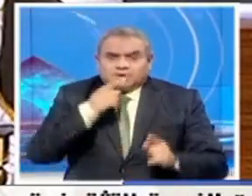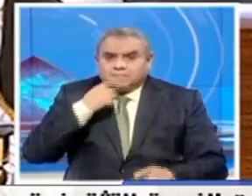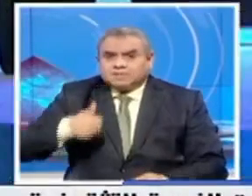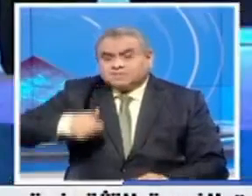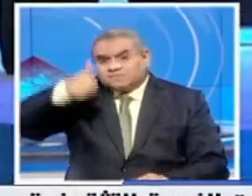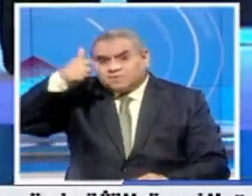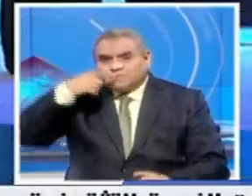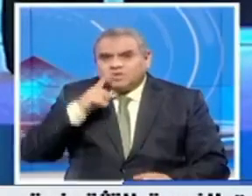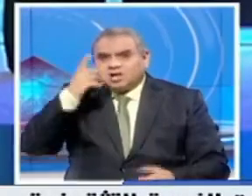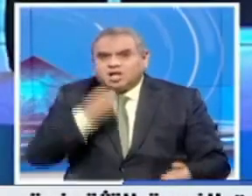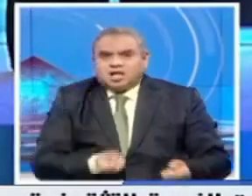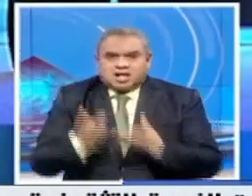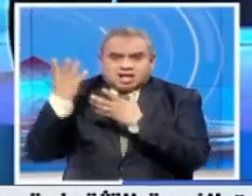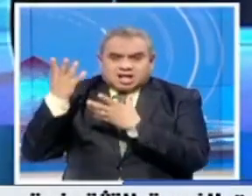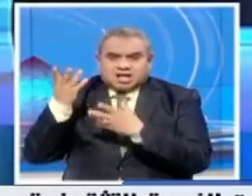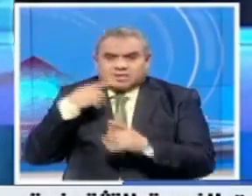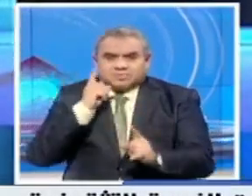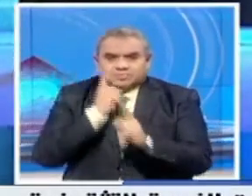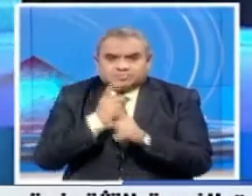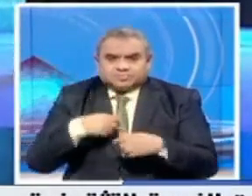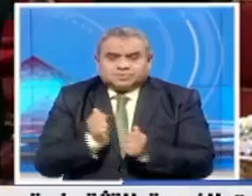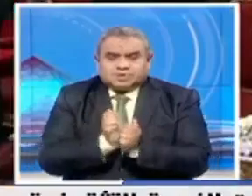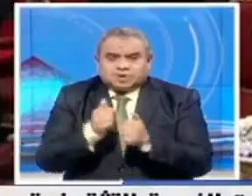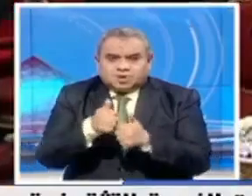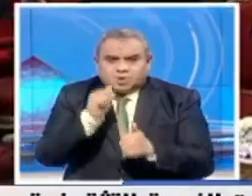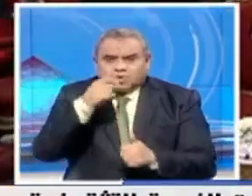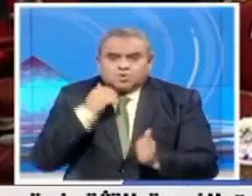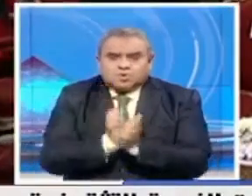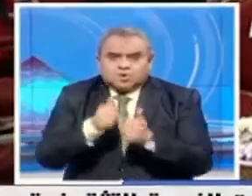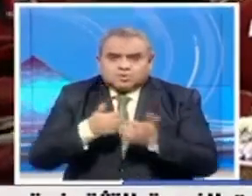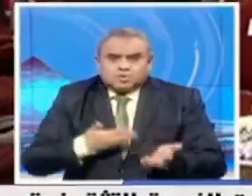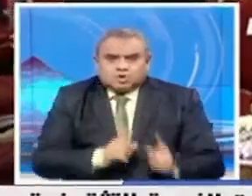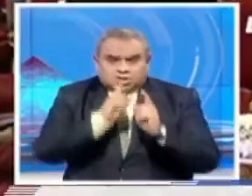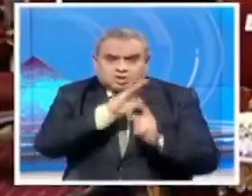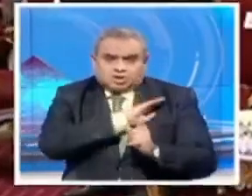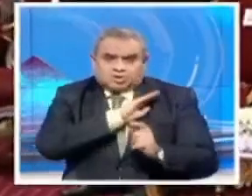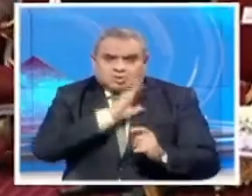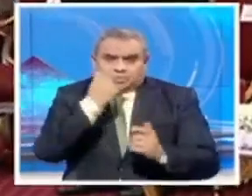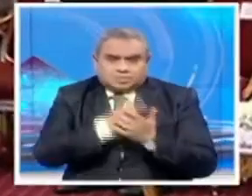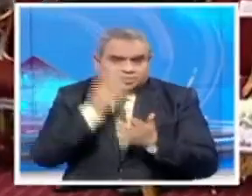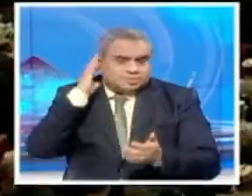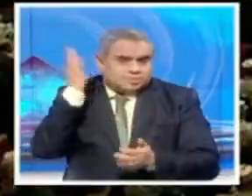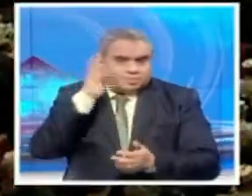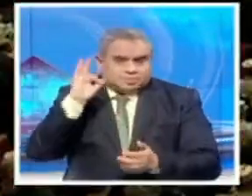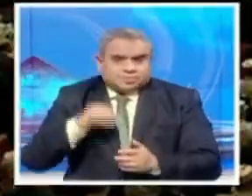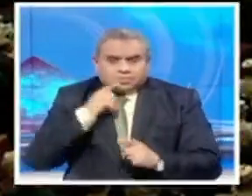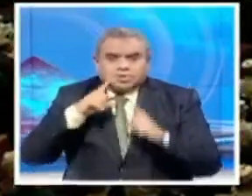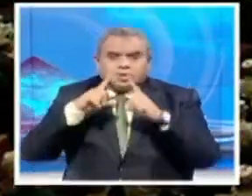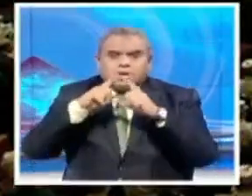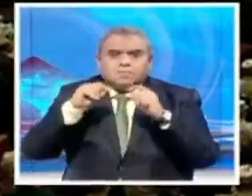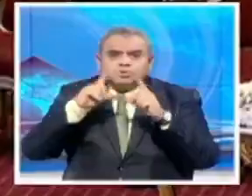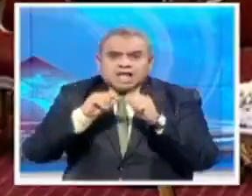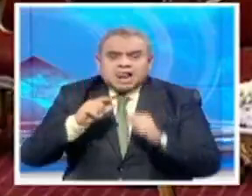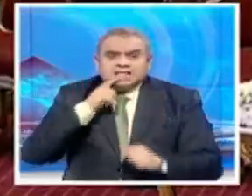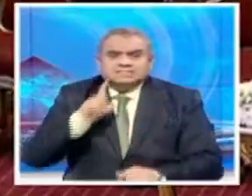ربنا. وفي حواره مع أمهات ثلاثة من شهداء القوات المسلحة أطلق عليهم اسم مثلث